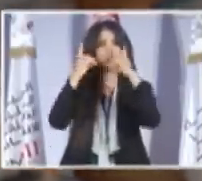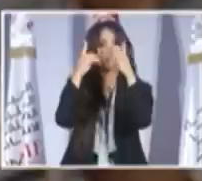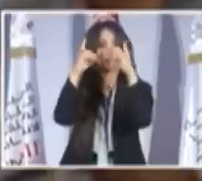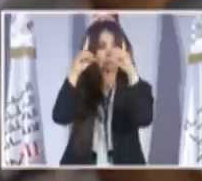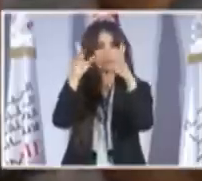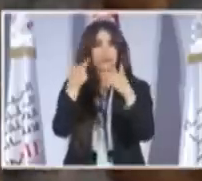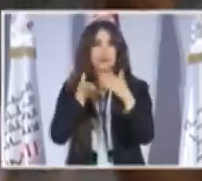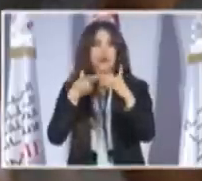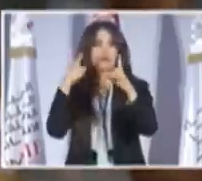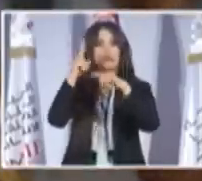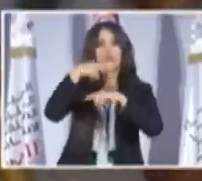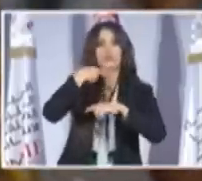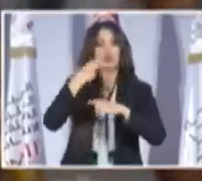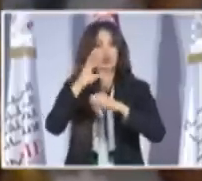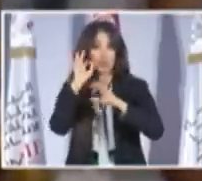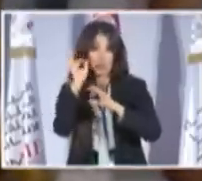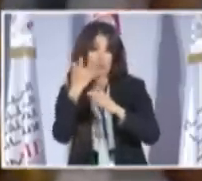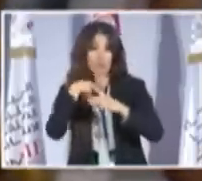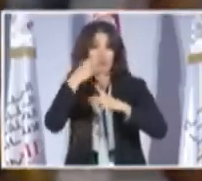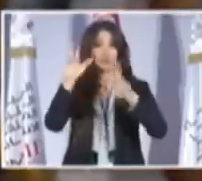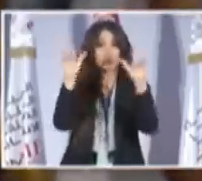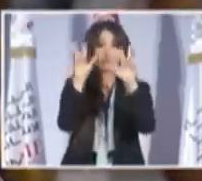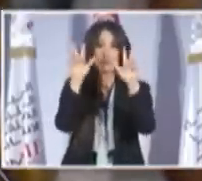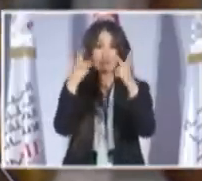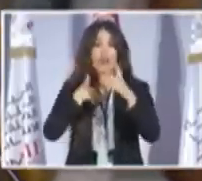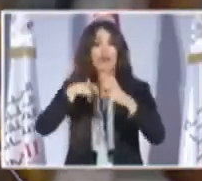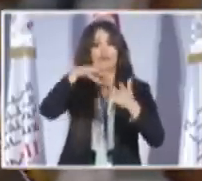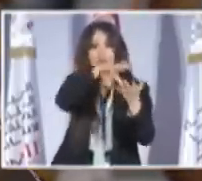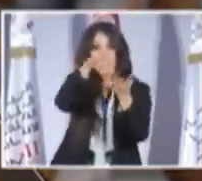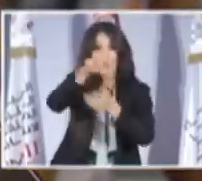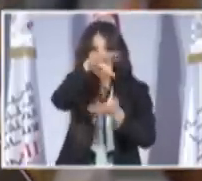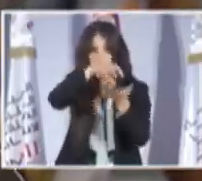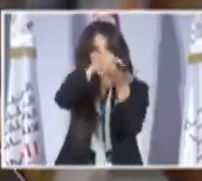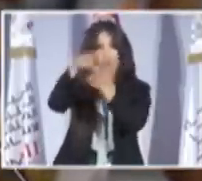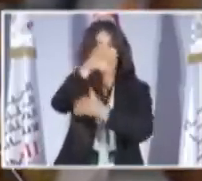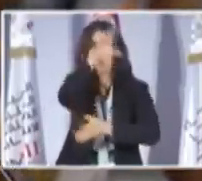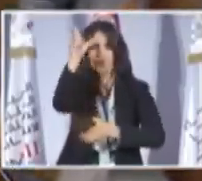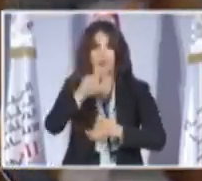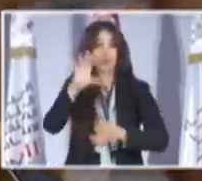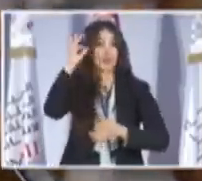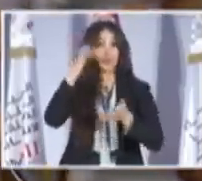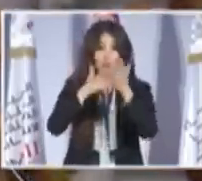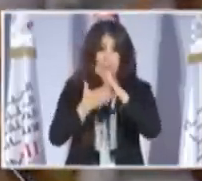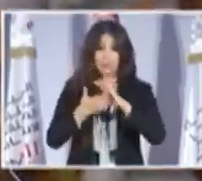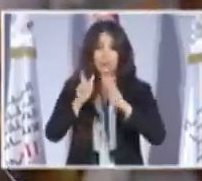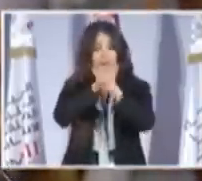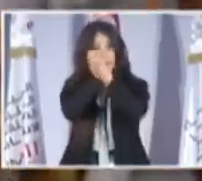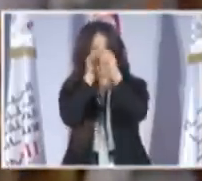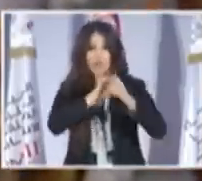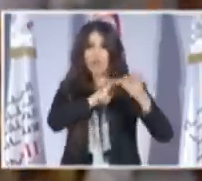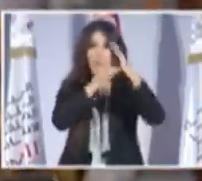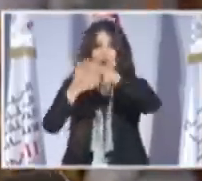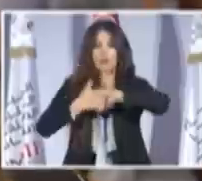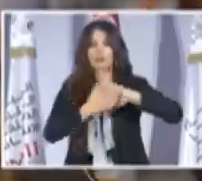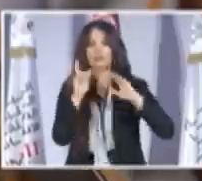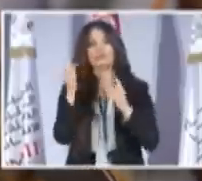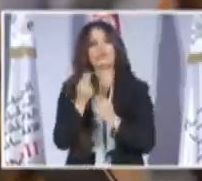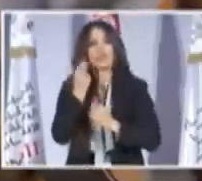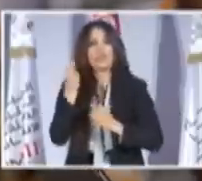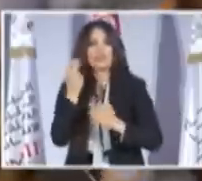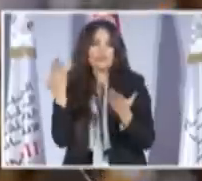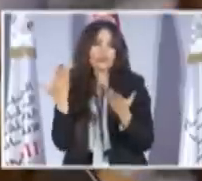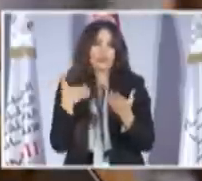الصوت تعبر شي وسائل اعلام محليه مع احترامي لجميع زملائي مجلس تتجرا وتقول